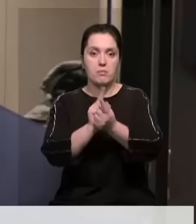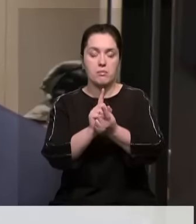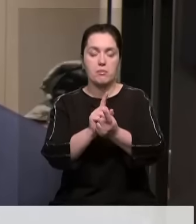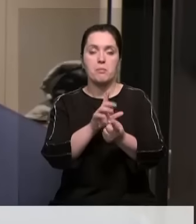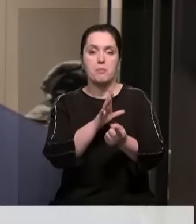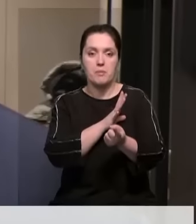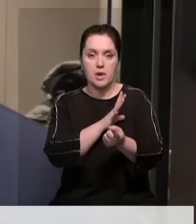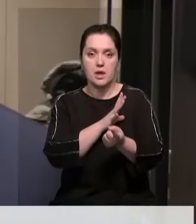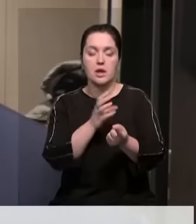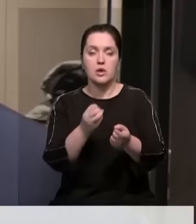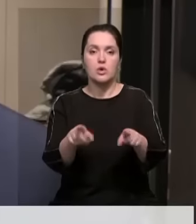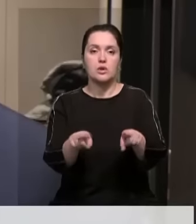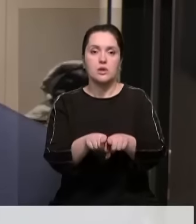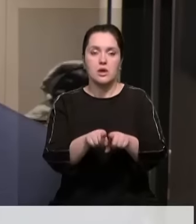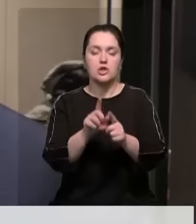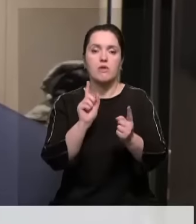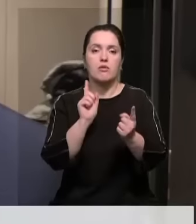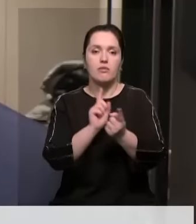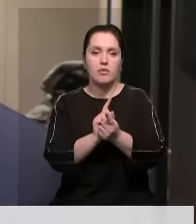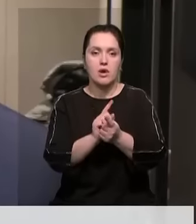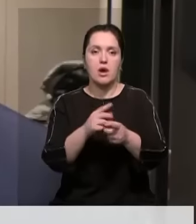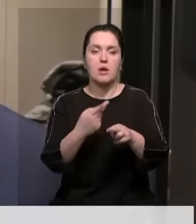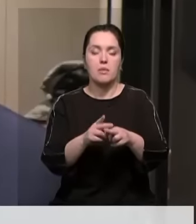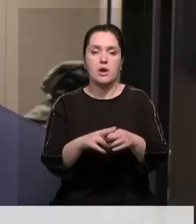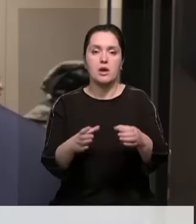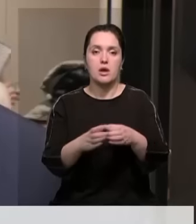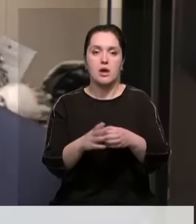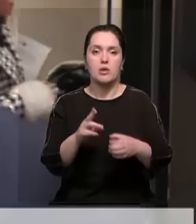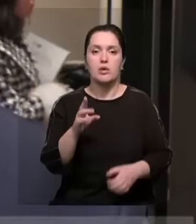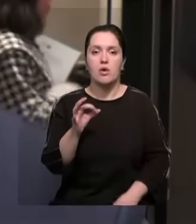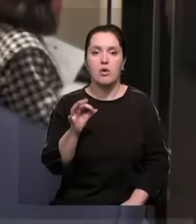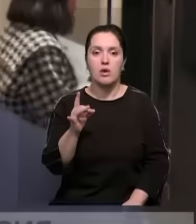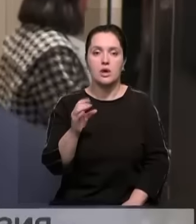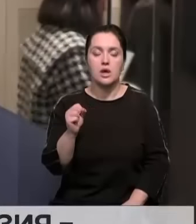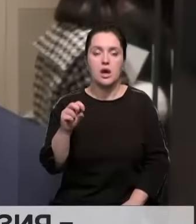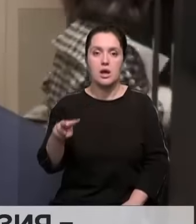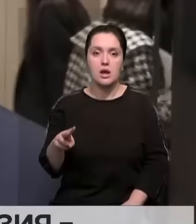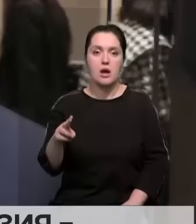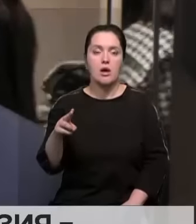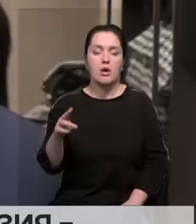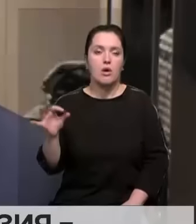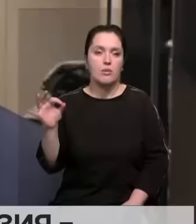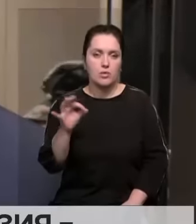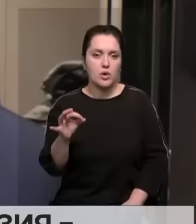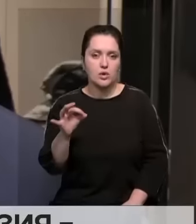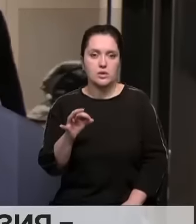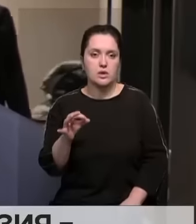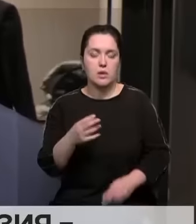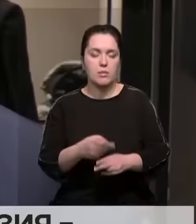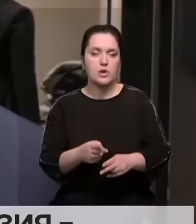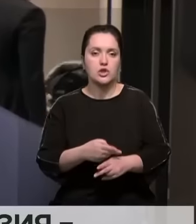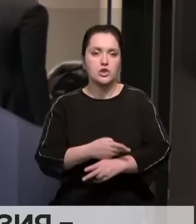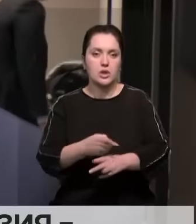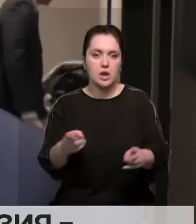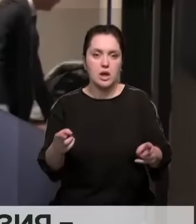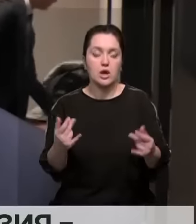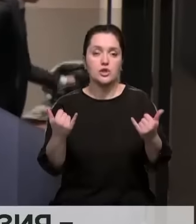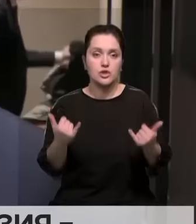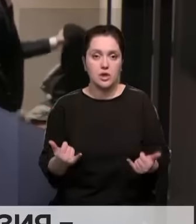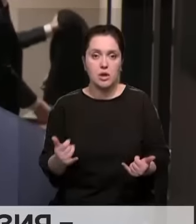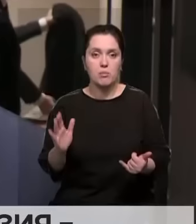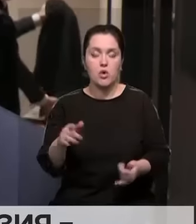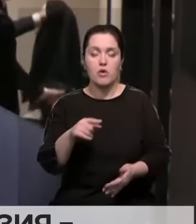также встречались с корейской компанией CoreL по железнодорожной инфраструктуре. Сейчас они